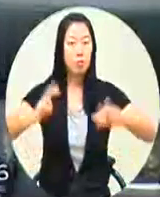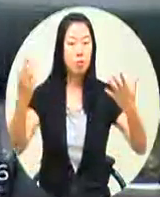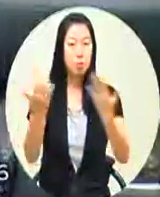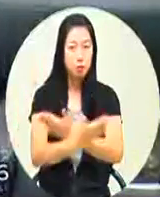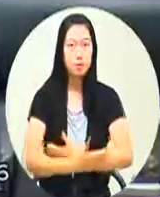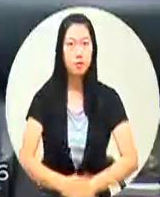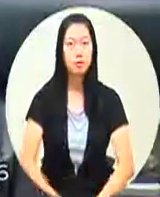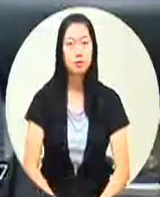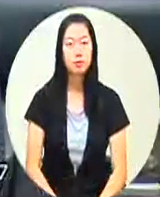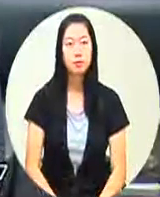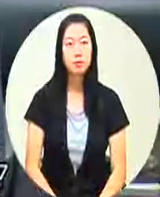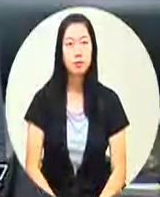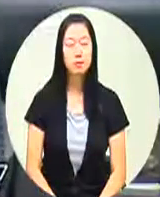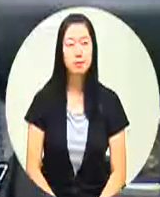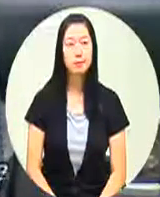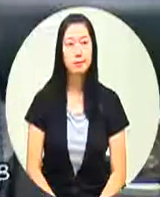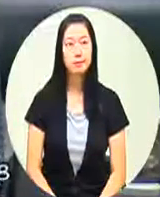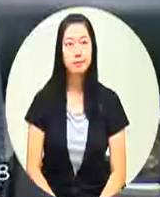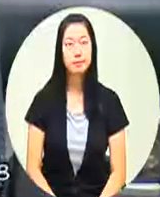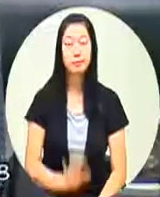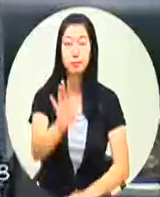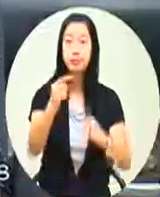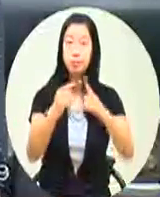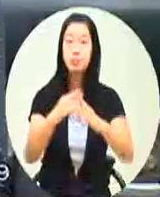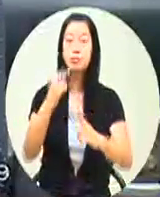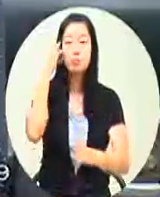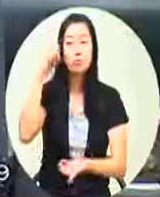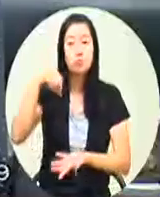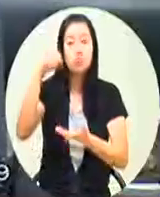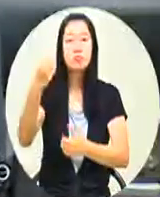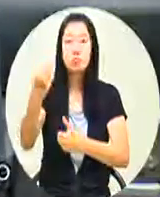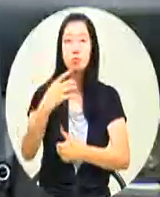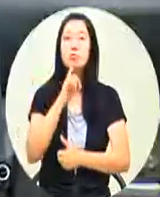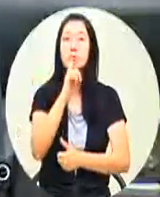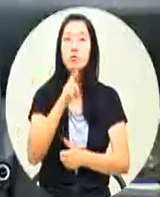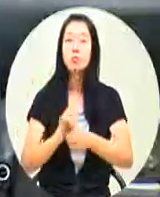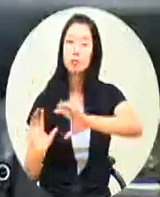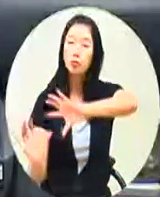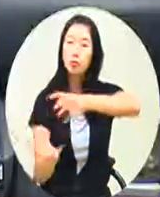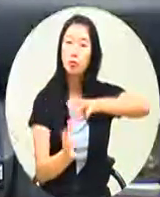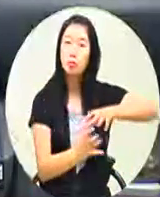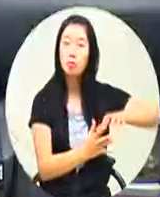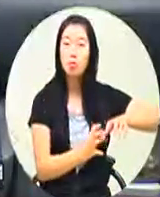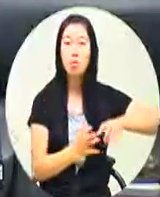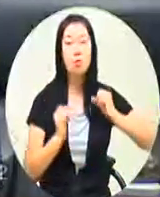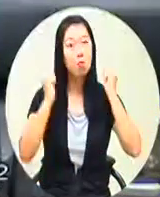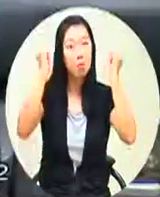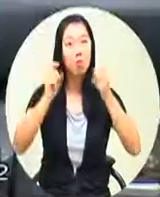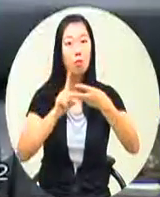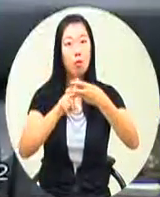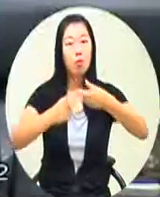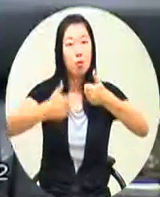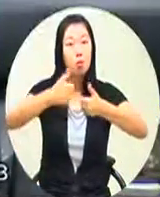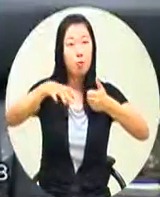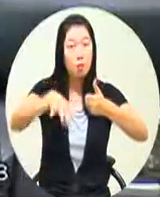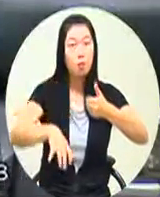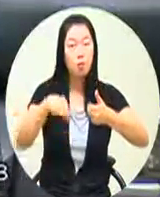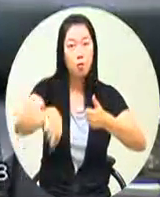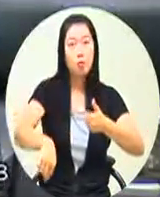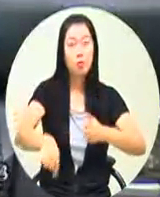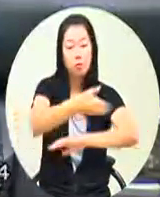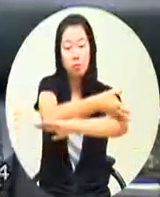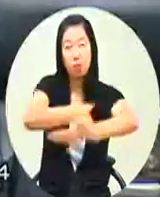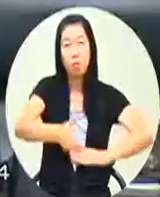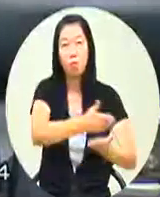然那一天有人建议说在试运主场馆这边要有一个排水系统